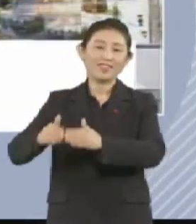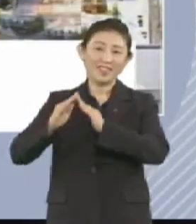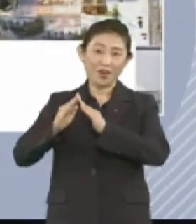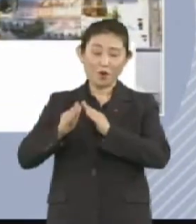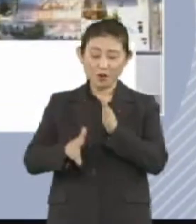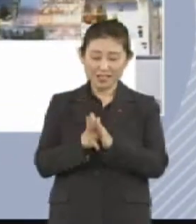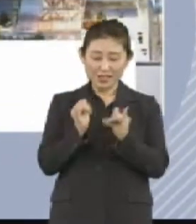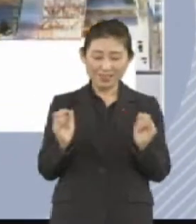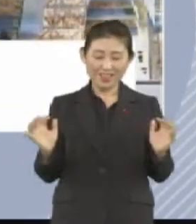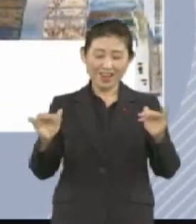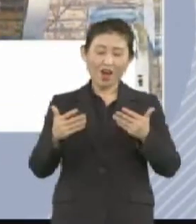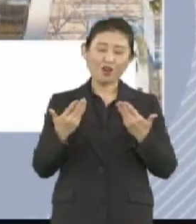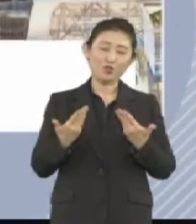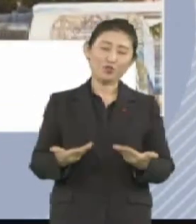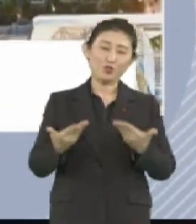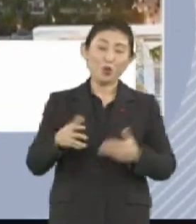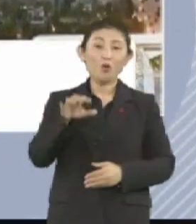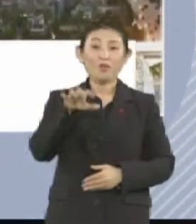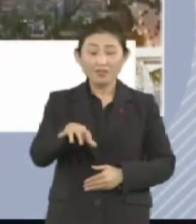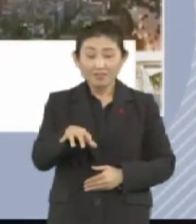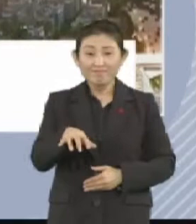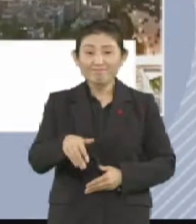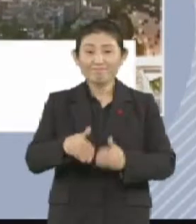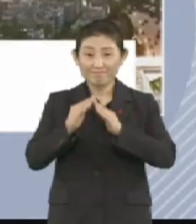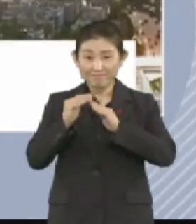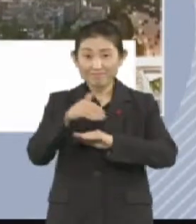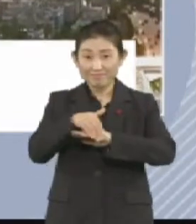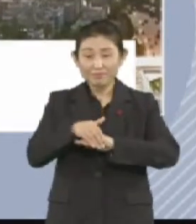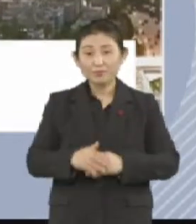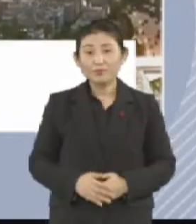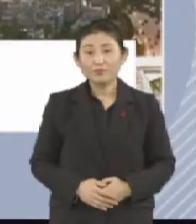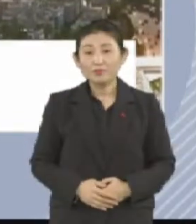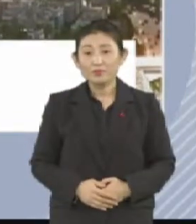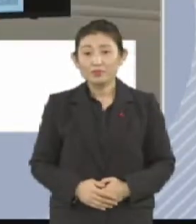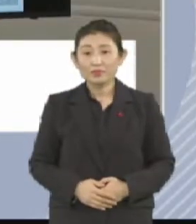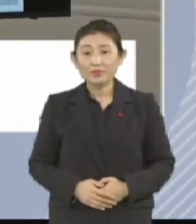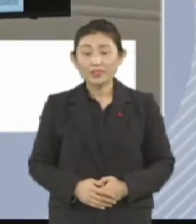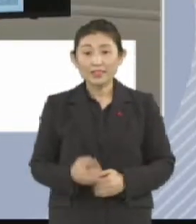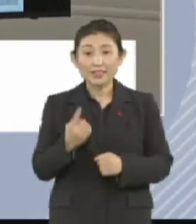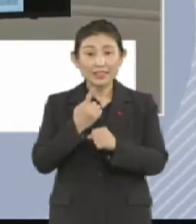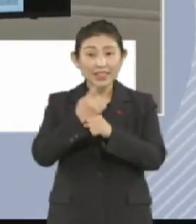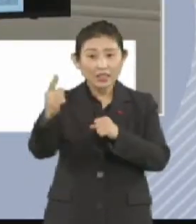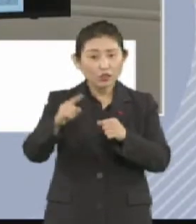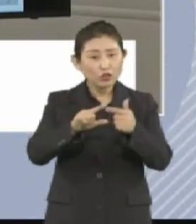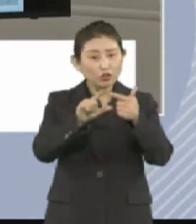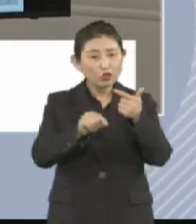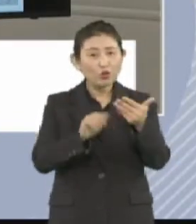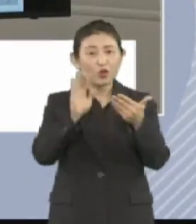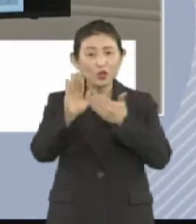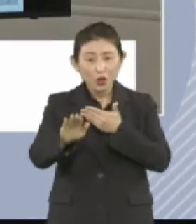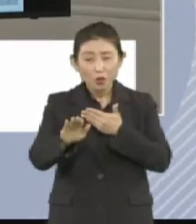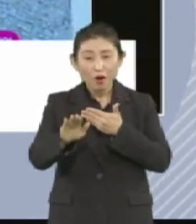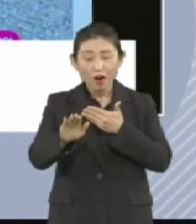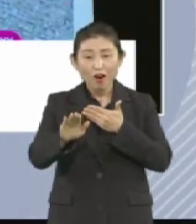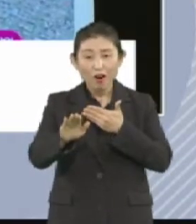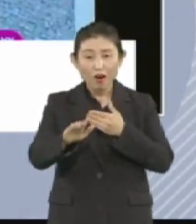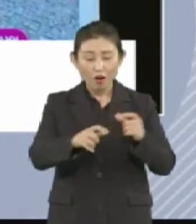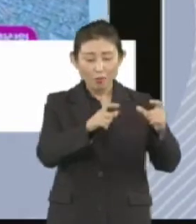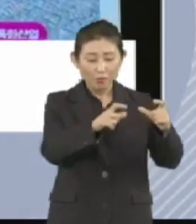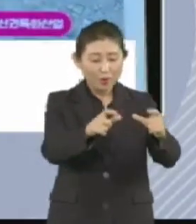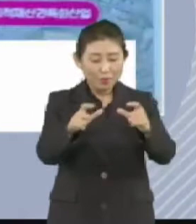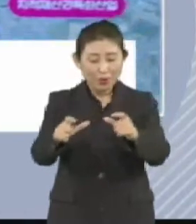시민의 쉼터로도 조성될 계획입니다. 앞으로 내년 하반기죠. 복합 2구역